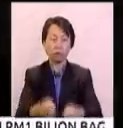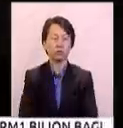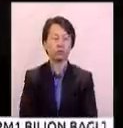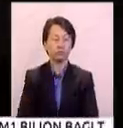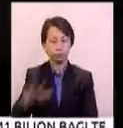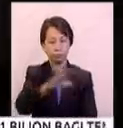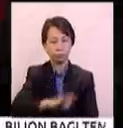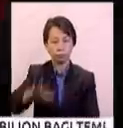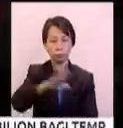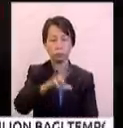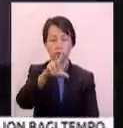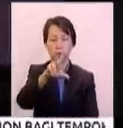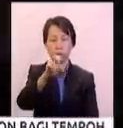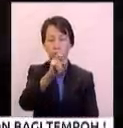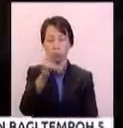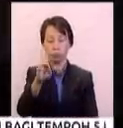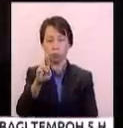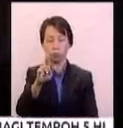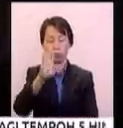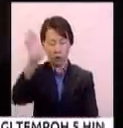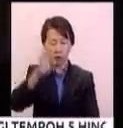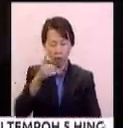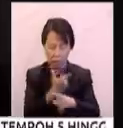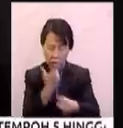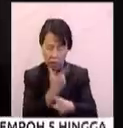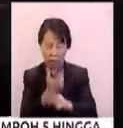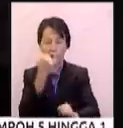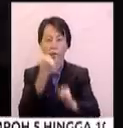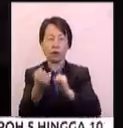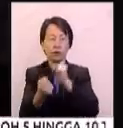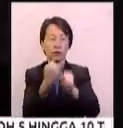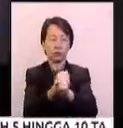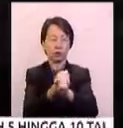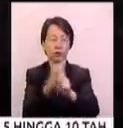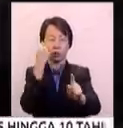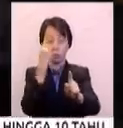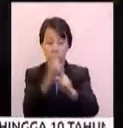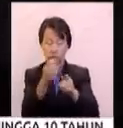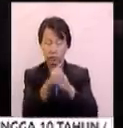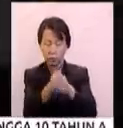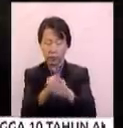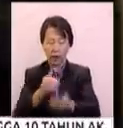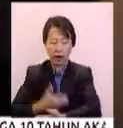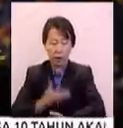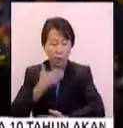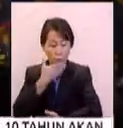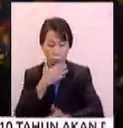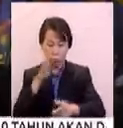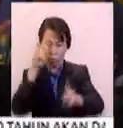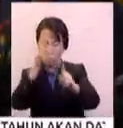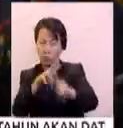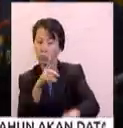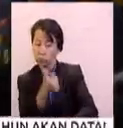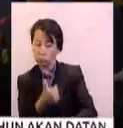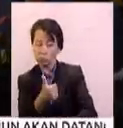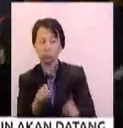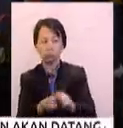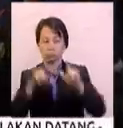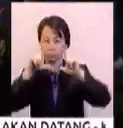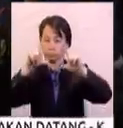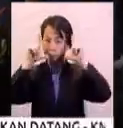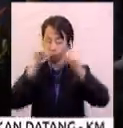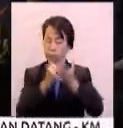anggaran 30,000 orang akan dilatih menjelang akhir tahun, tujuan utama melahirkan kepimpinan anak muda yang berwawasan, berintegriti